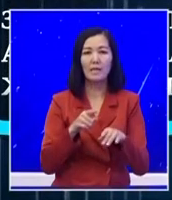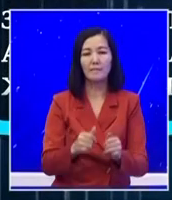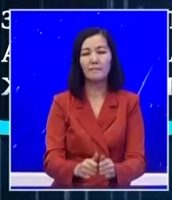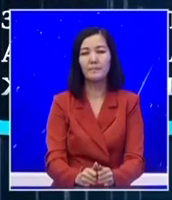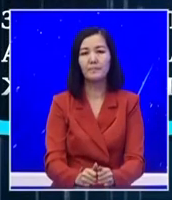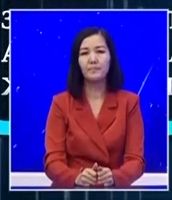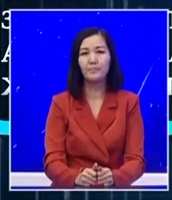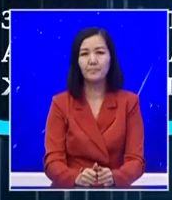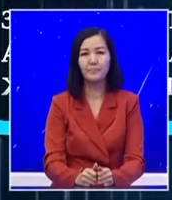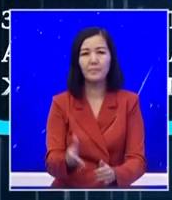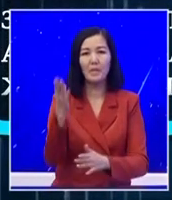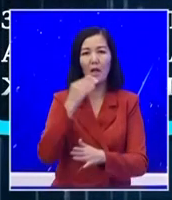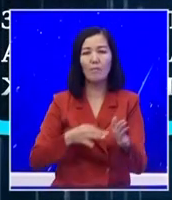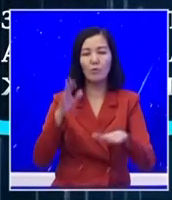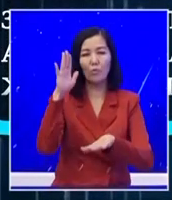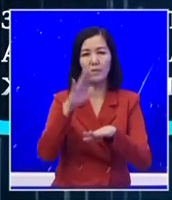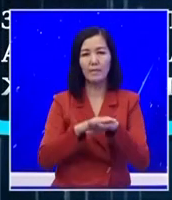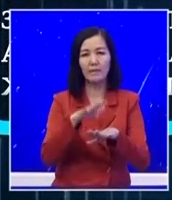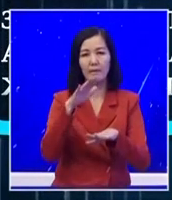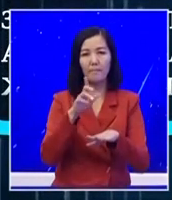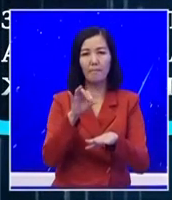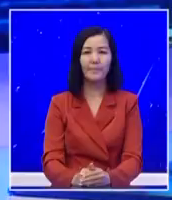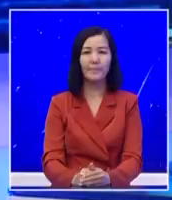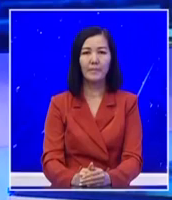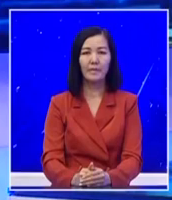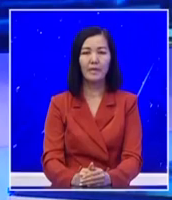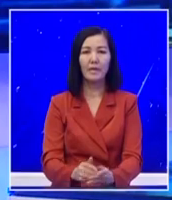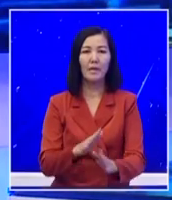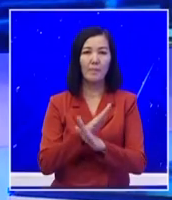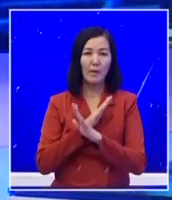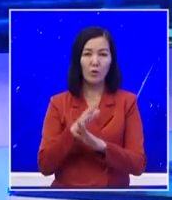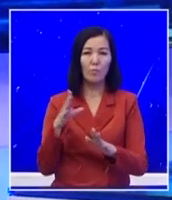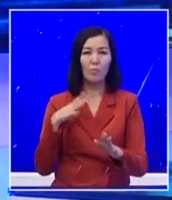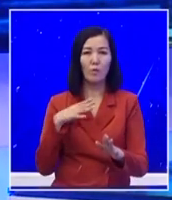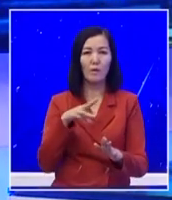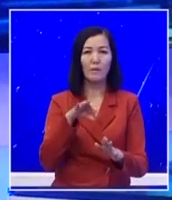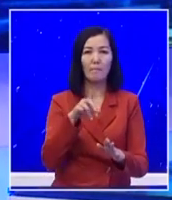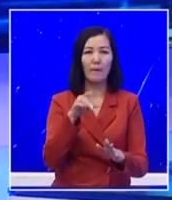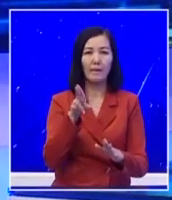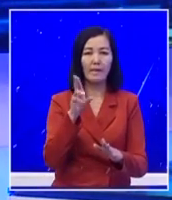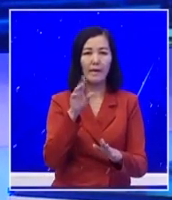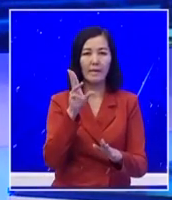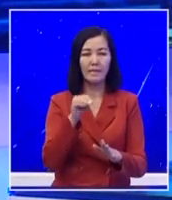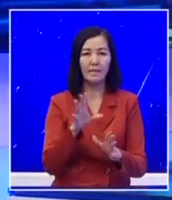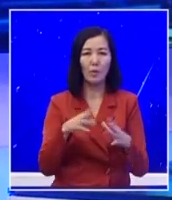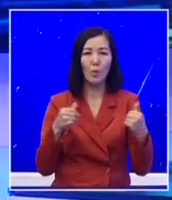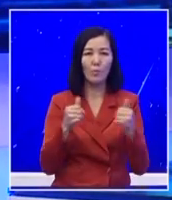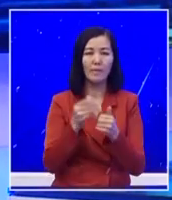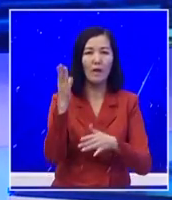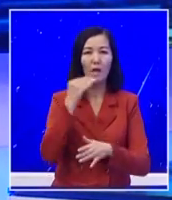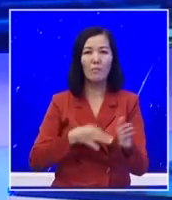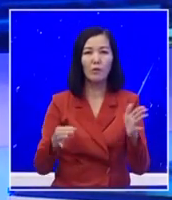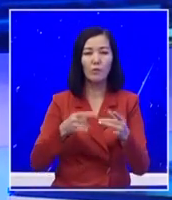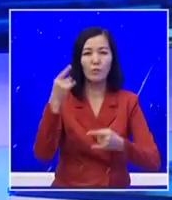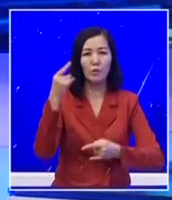жәннатта болсын. Алматы облысының әкімі Амандық Баталов. Марқұм болған Гүлжиян Мағданқызы Сүлейменованың отбасына Алматы